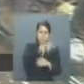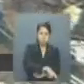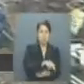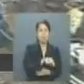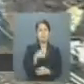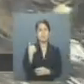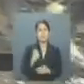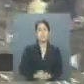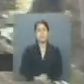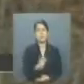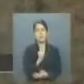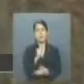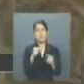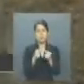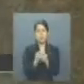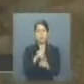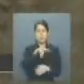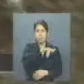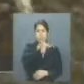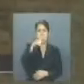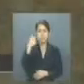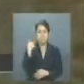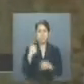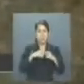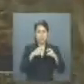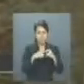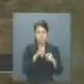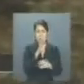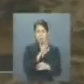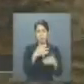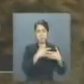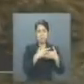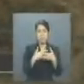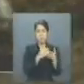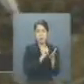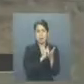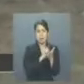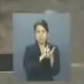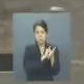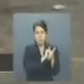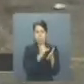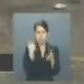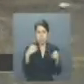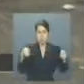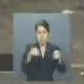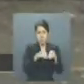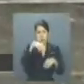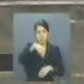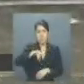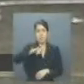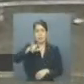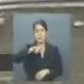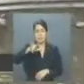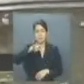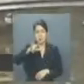ซึ่งเป็นหนึ่งในเส้นทางที่การจราจรคับคั่งที่สุดของนครนิวยอร์กจุดที่ตกอยู่ใกล้กับสนามบินเทเทอร์โบโรขณะมุ่งหน้าไ